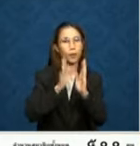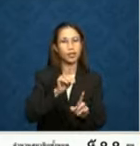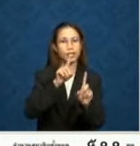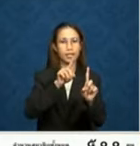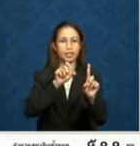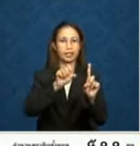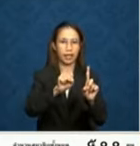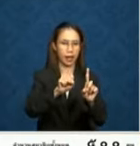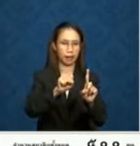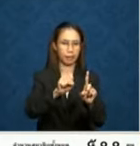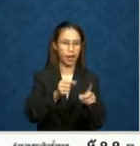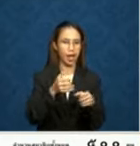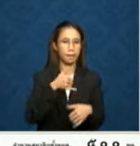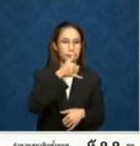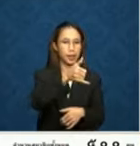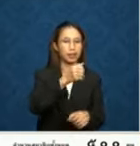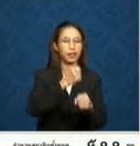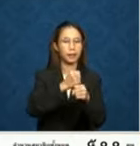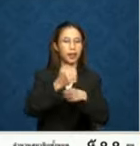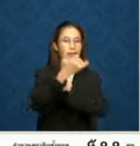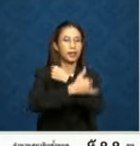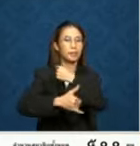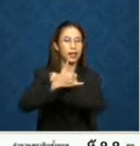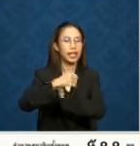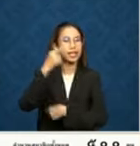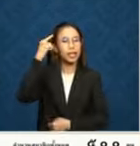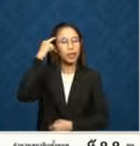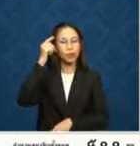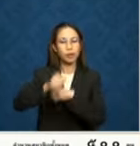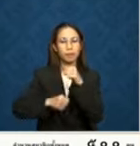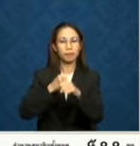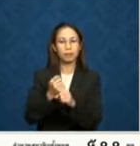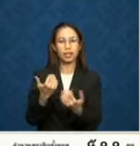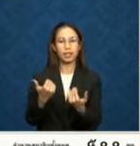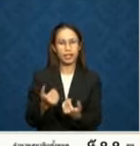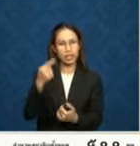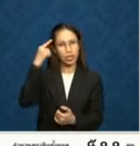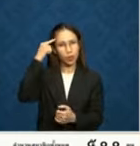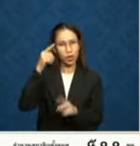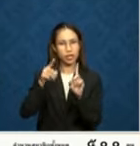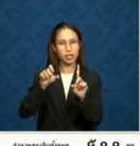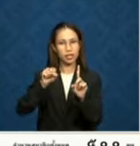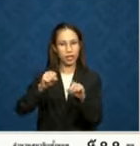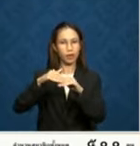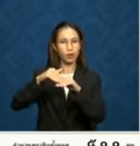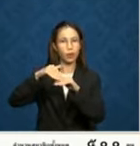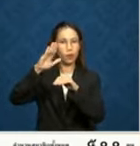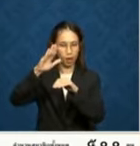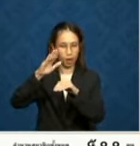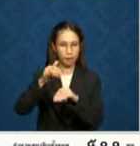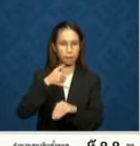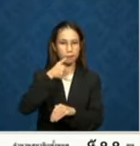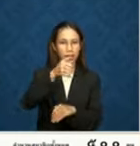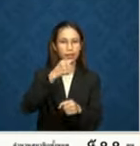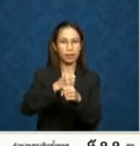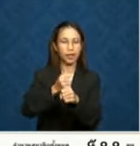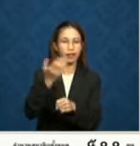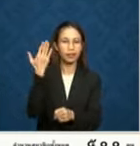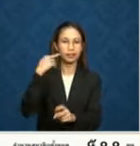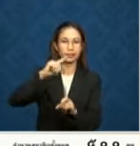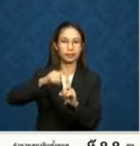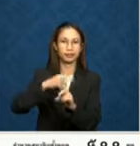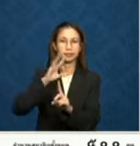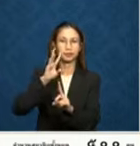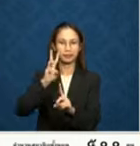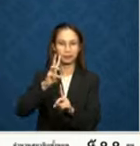คนก็มารใจครับวาปีนี้ เรานาจะส่งได้เกินกา 1 แสน เพราะเชื่อว่าเมอสิ้เดือนมธุน